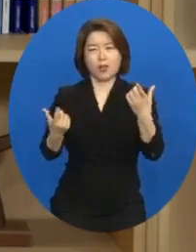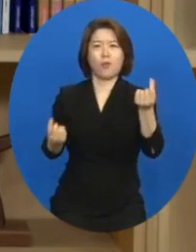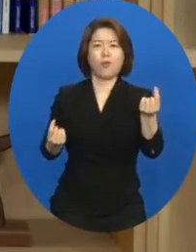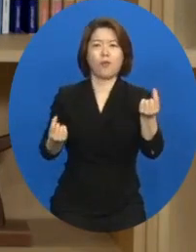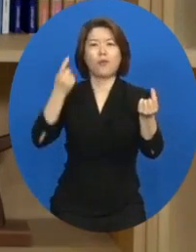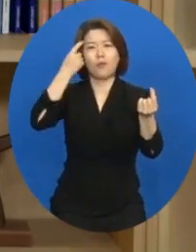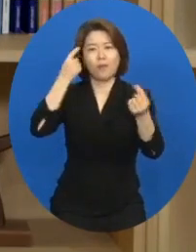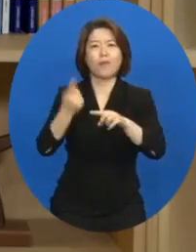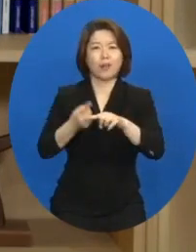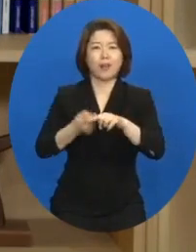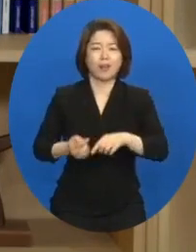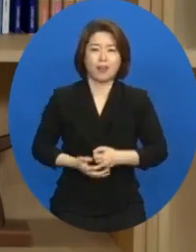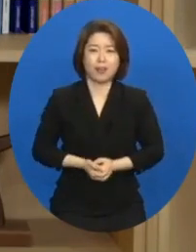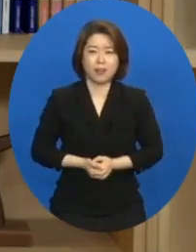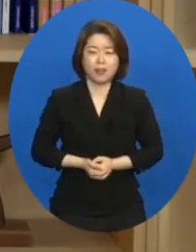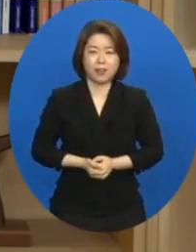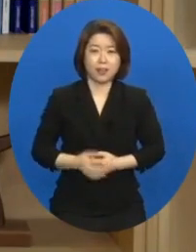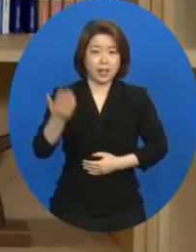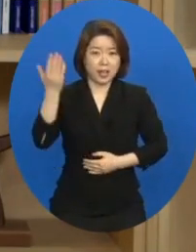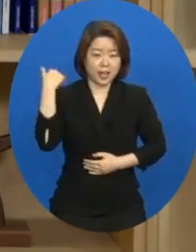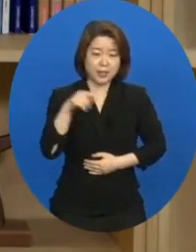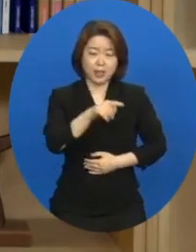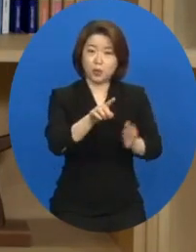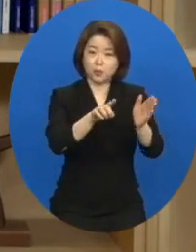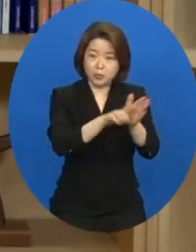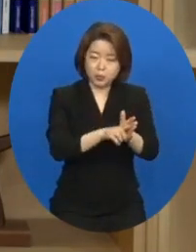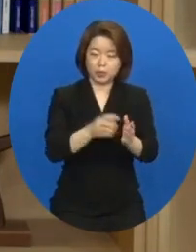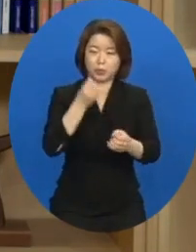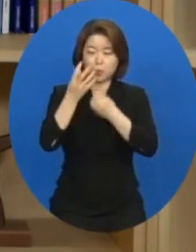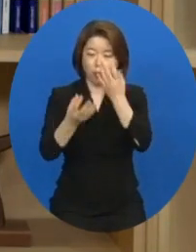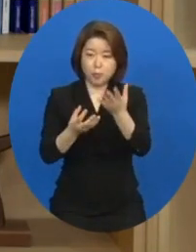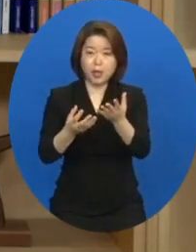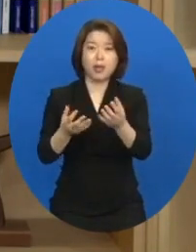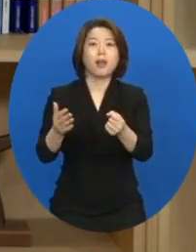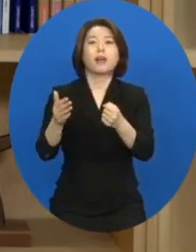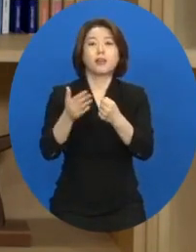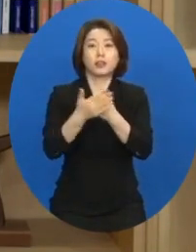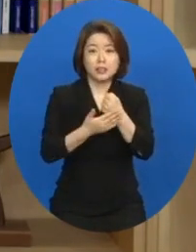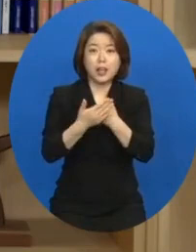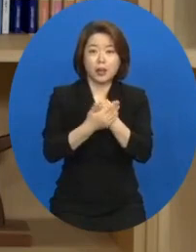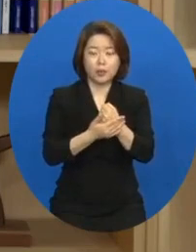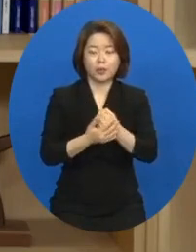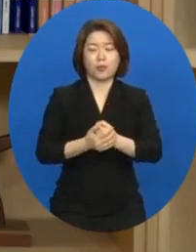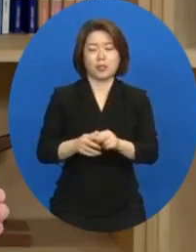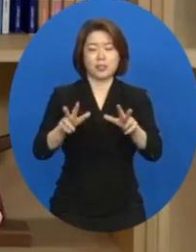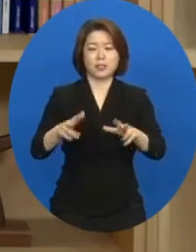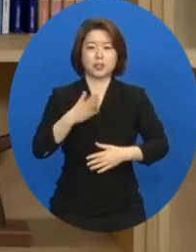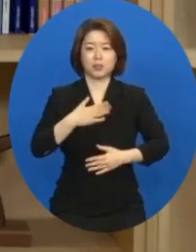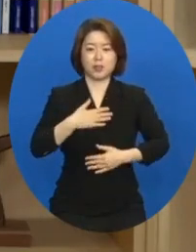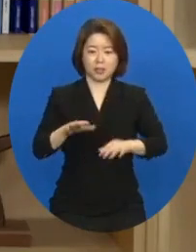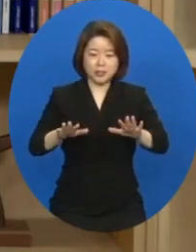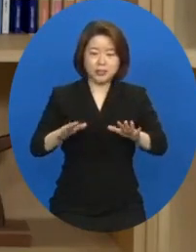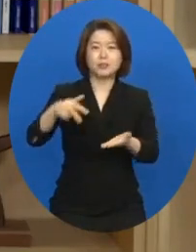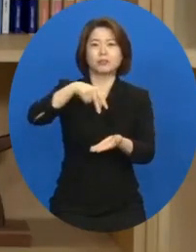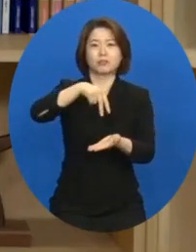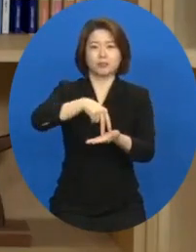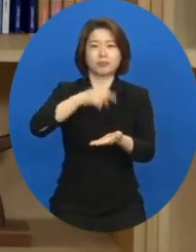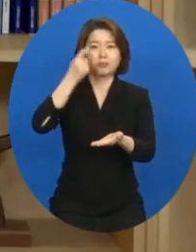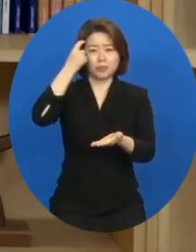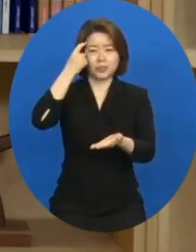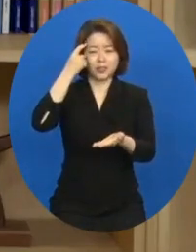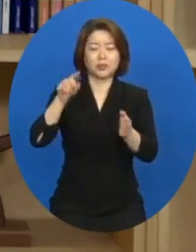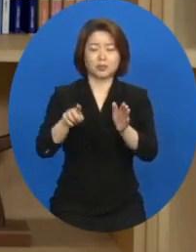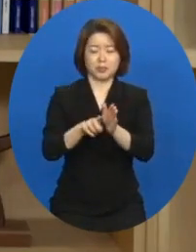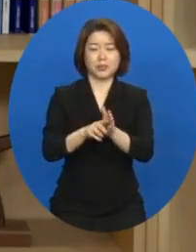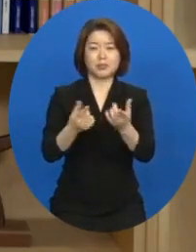같았고 그때 그렇게 및 없고 그렇게 고백했던 것 때문에 지금 제가 있다고 저는 그렇게